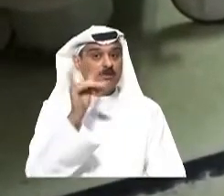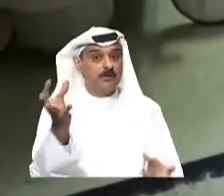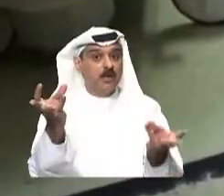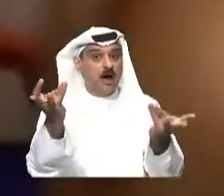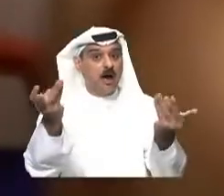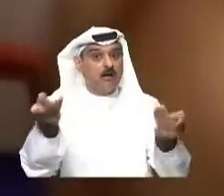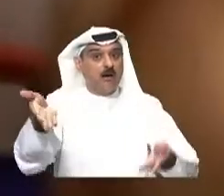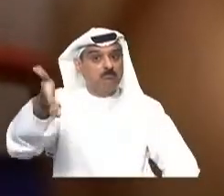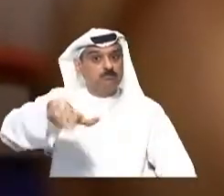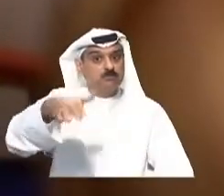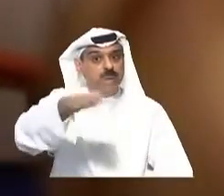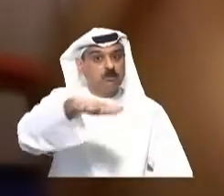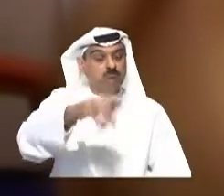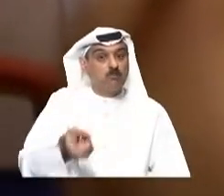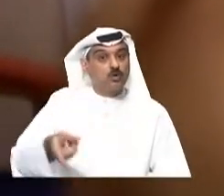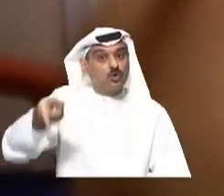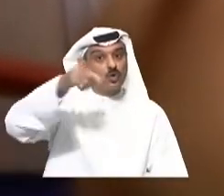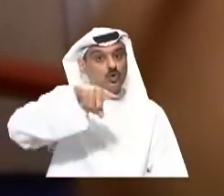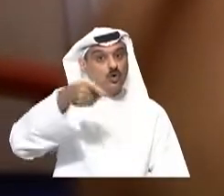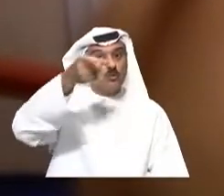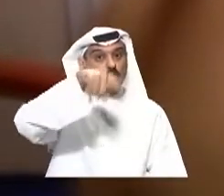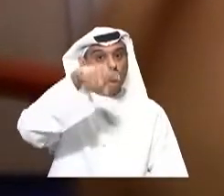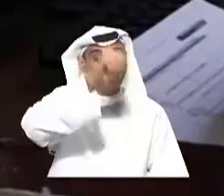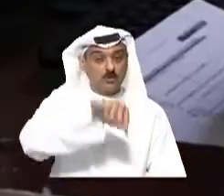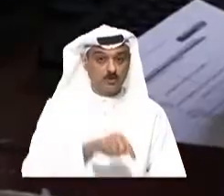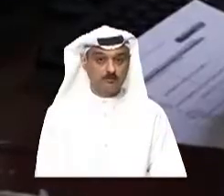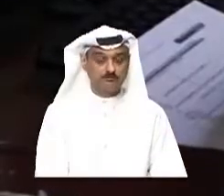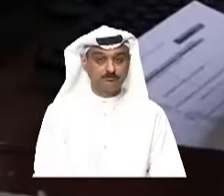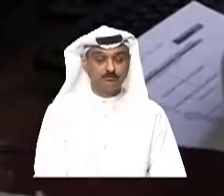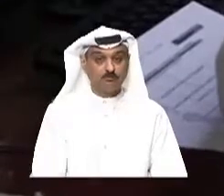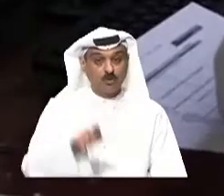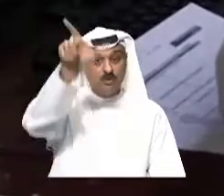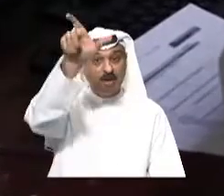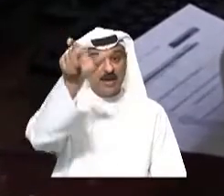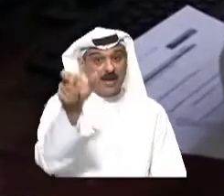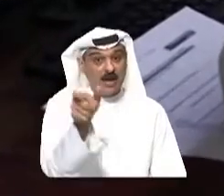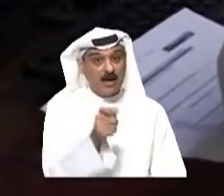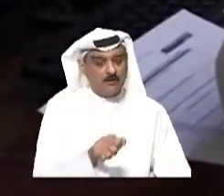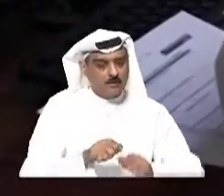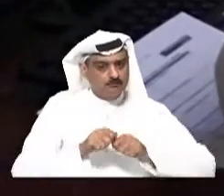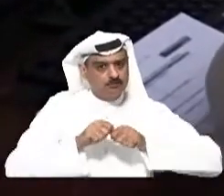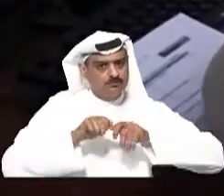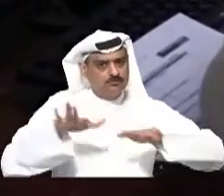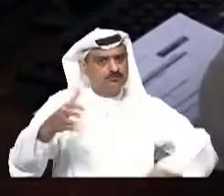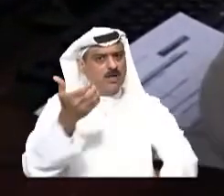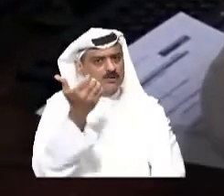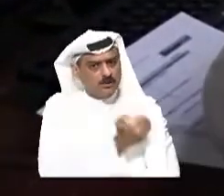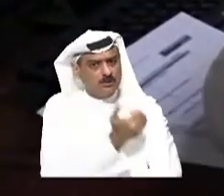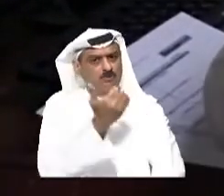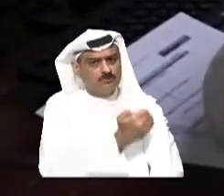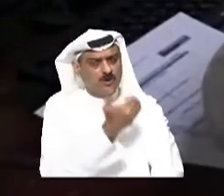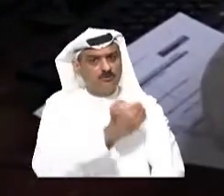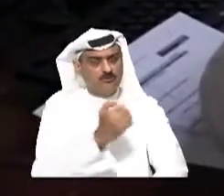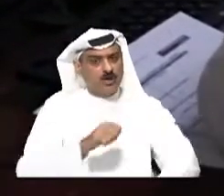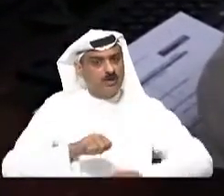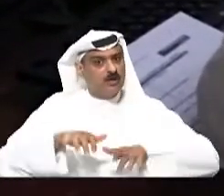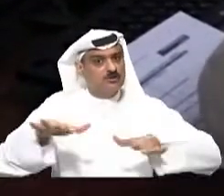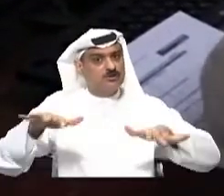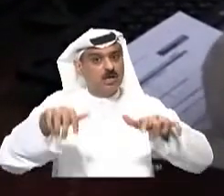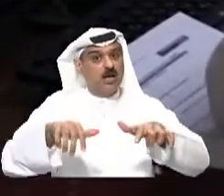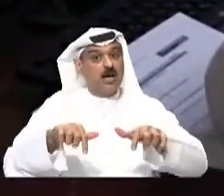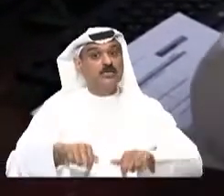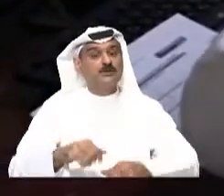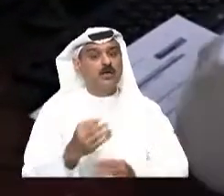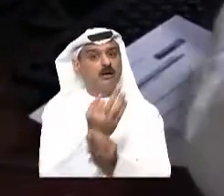الوفيات والإصابات يوميا، في حين تعمل إيطاليا على توسيع حملة التطعيم الوطنية لوباء كورونا